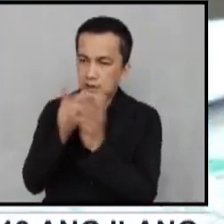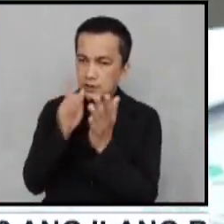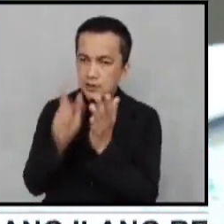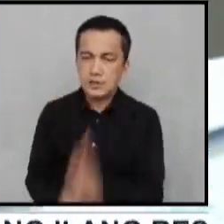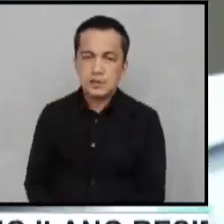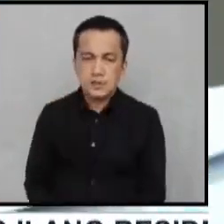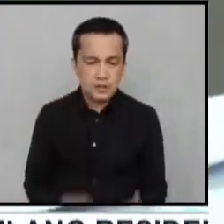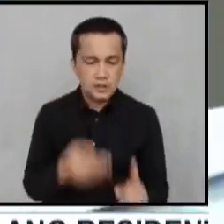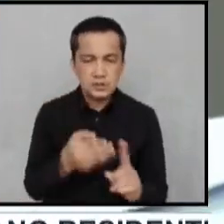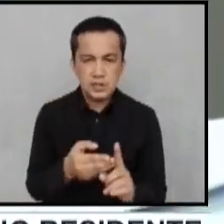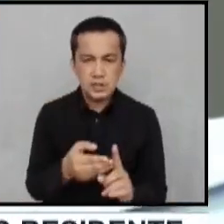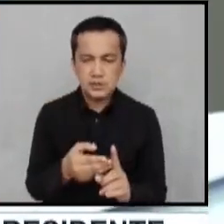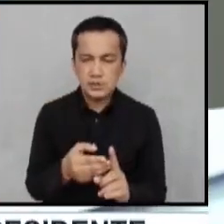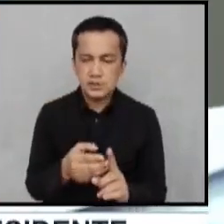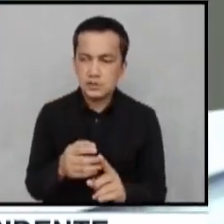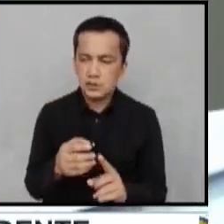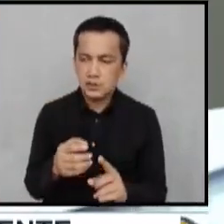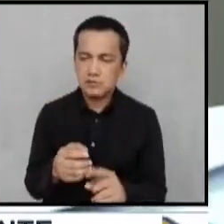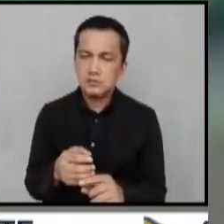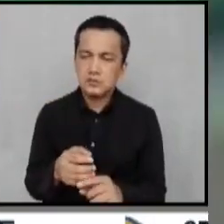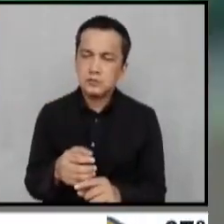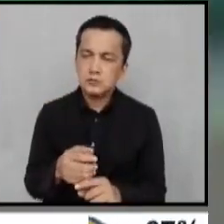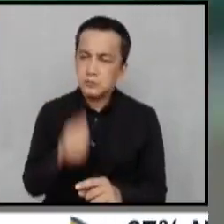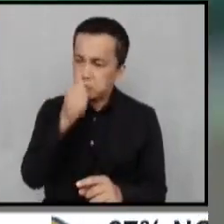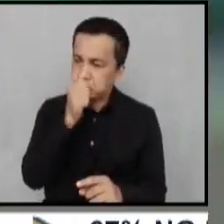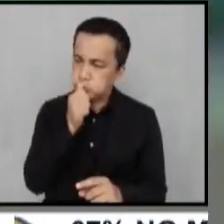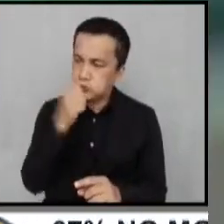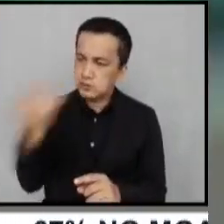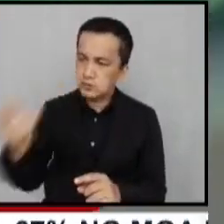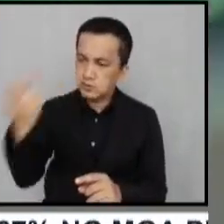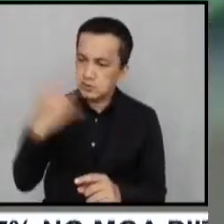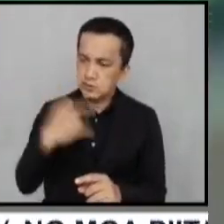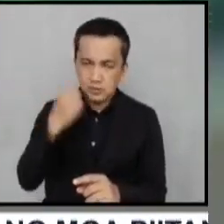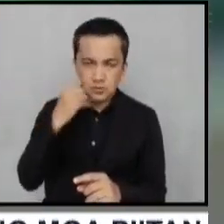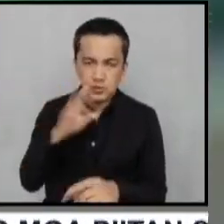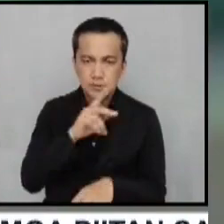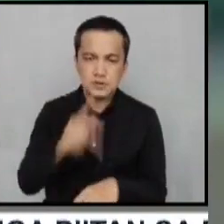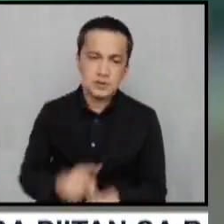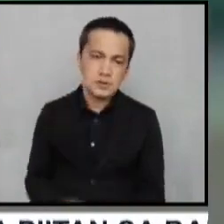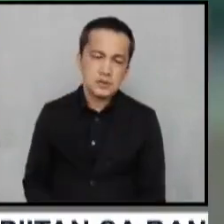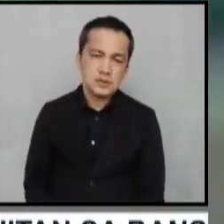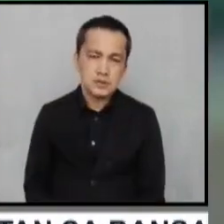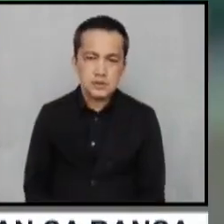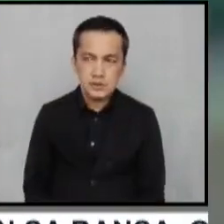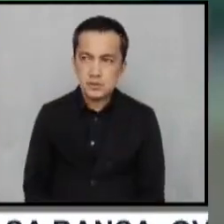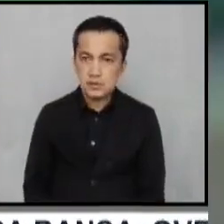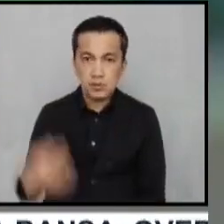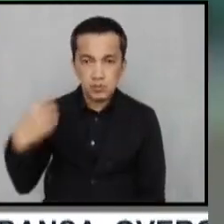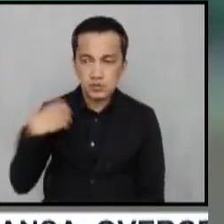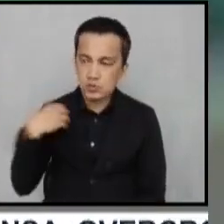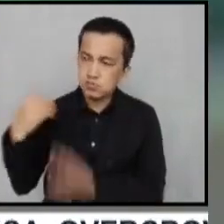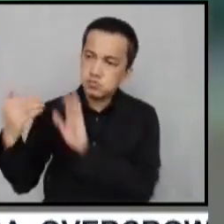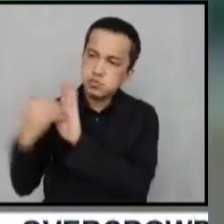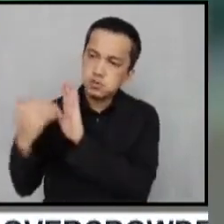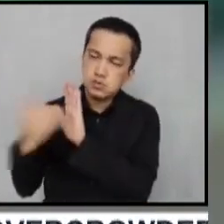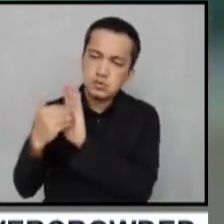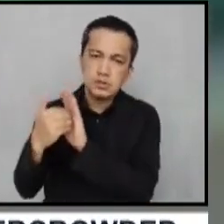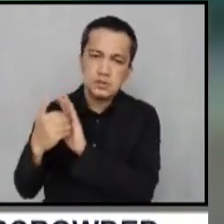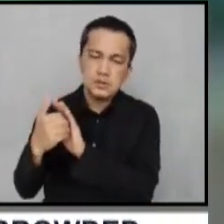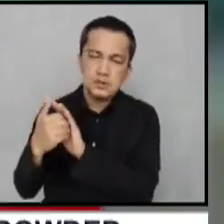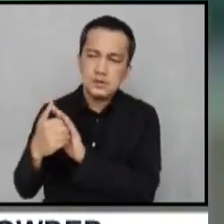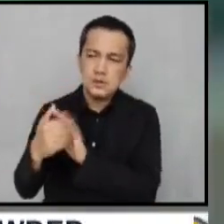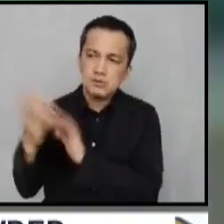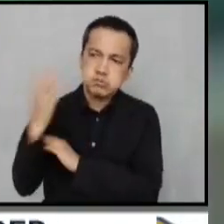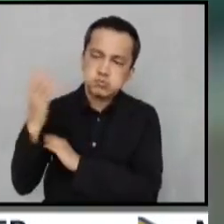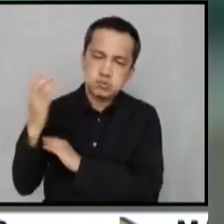naman napilitan siyang umuwi rito sa Pilipinas. Kinausap po ako ng amo ko, nagalit po sa akin. Kaya na-stress po talaga ako